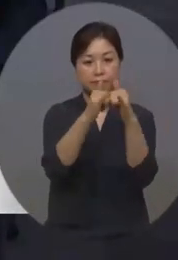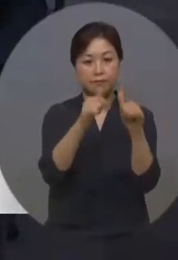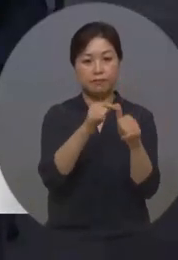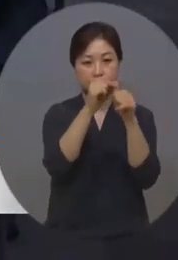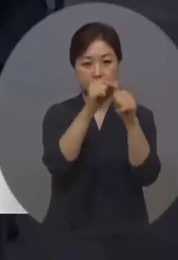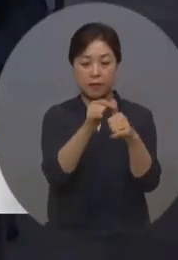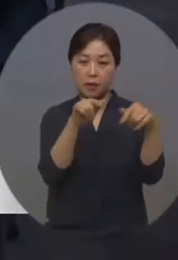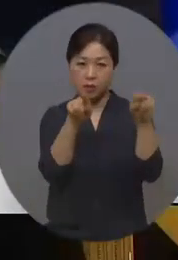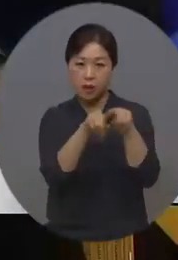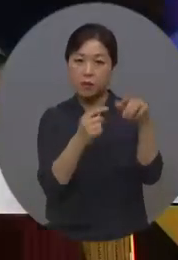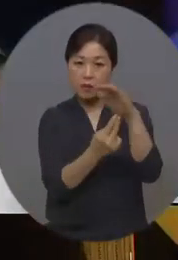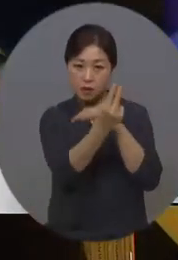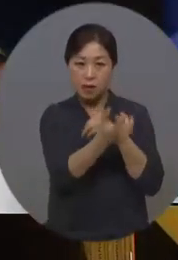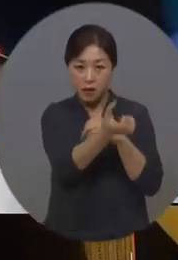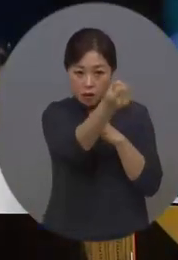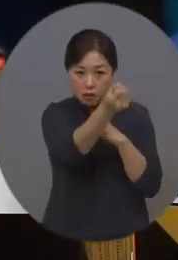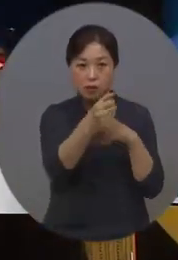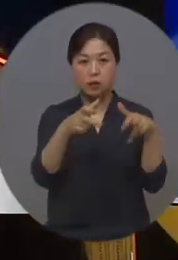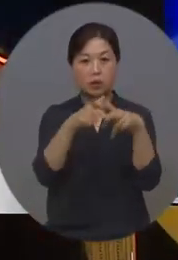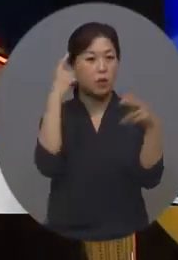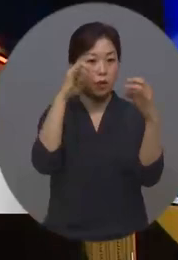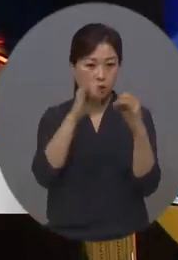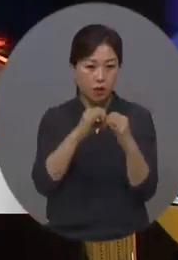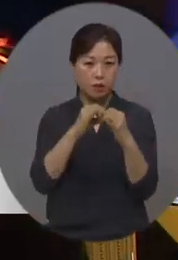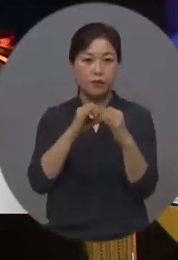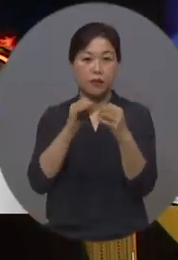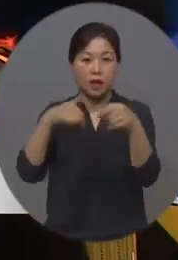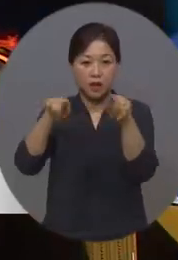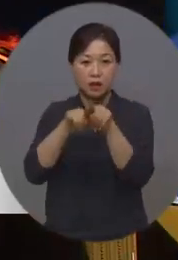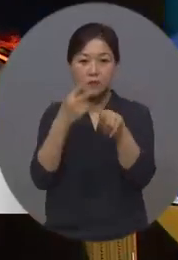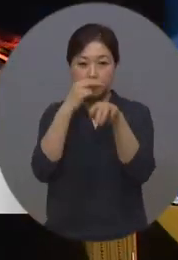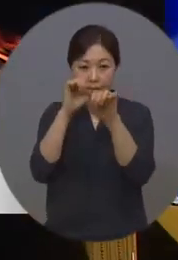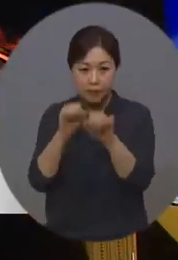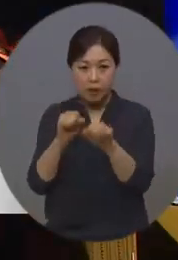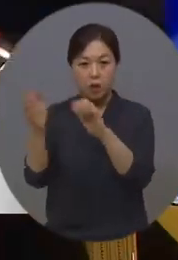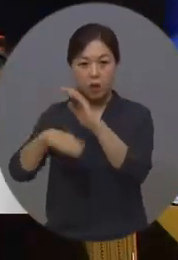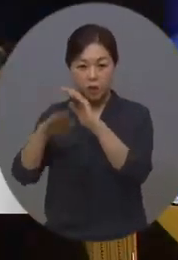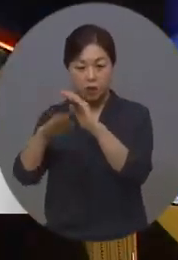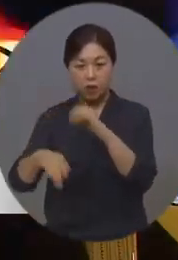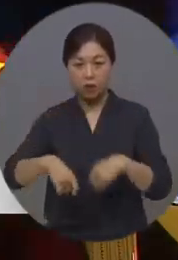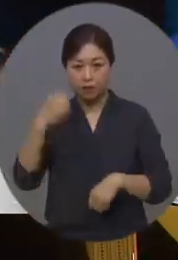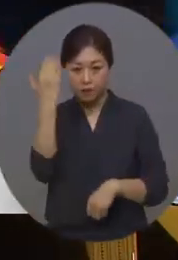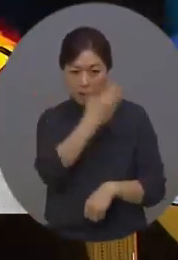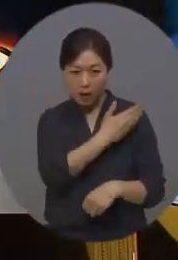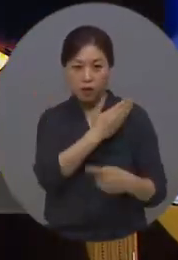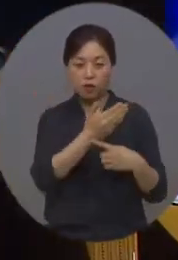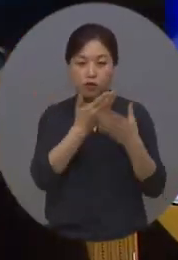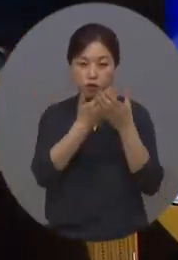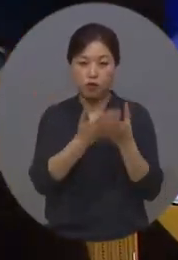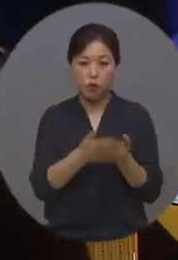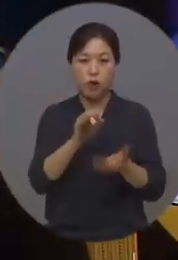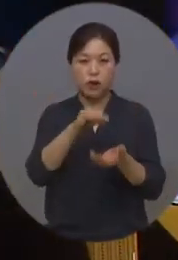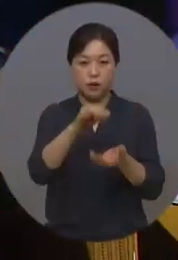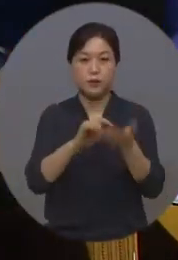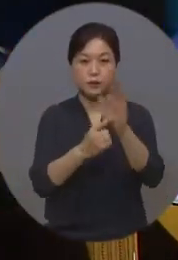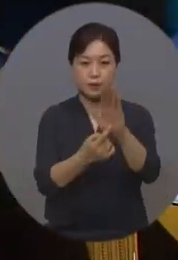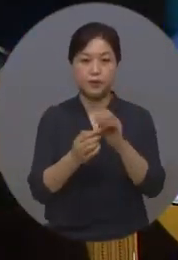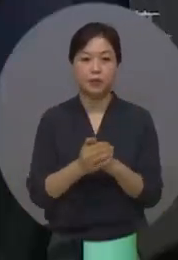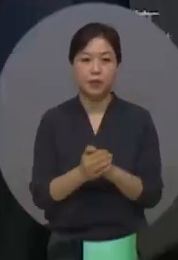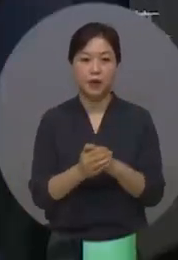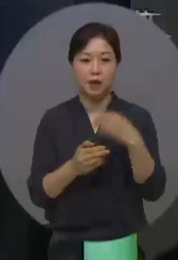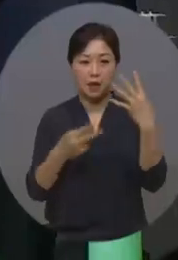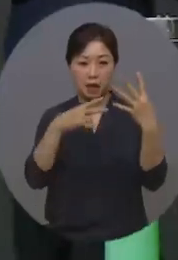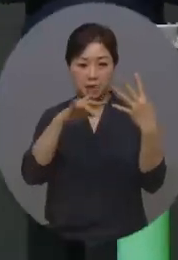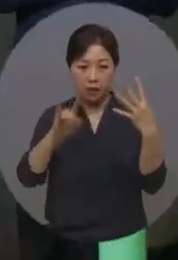파트너 를 비전으로 창해 공감 상생협력 공정 투명 을 핵심가치로 대 세웠습니다 또한 4대 역시